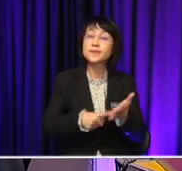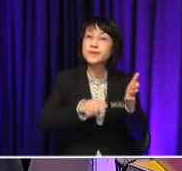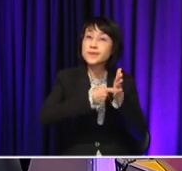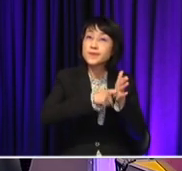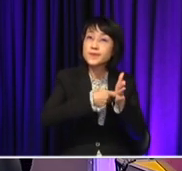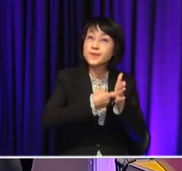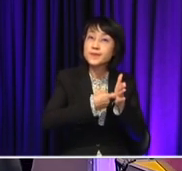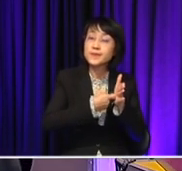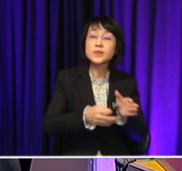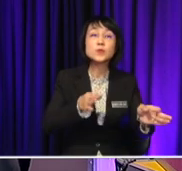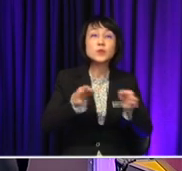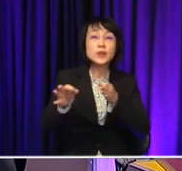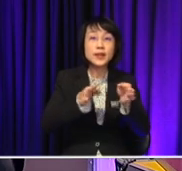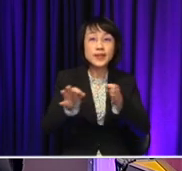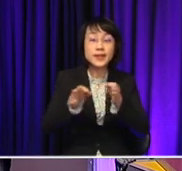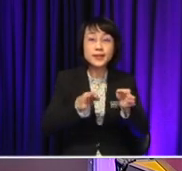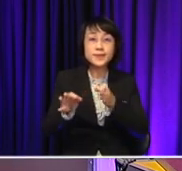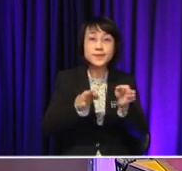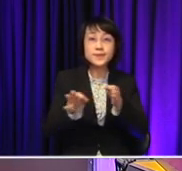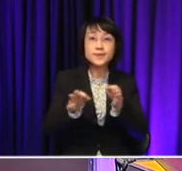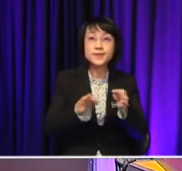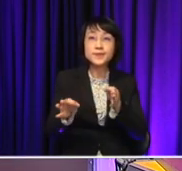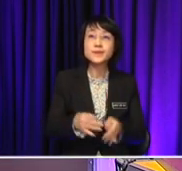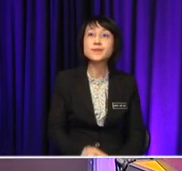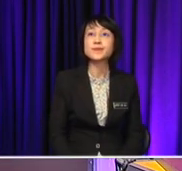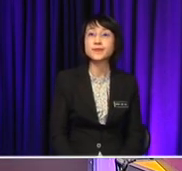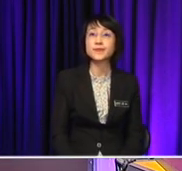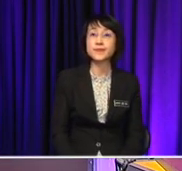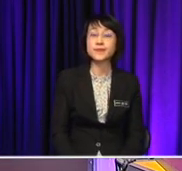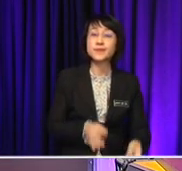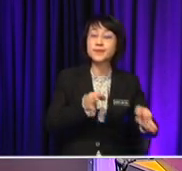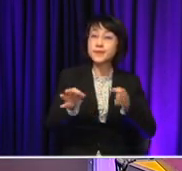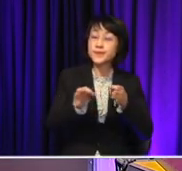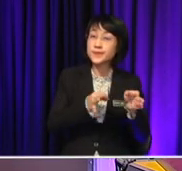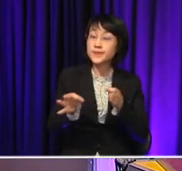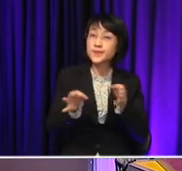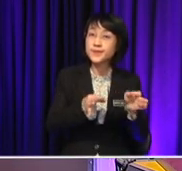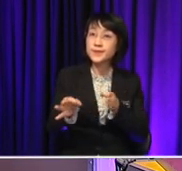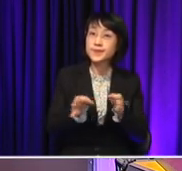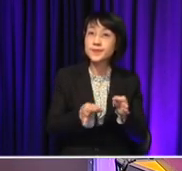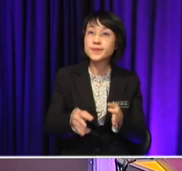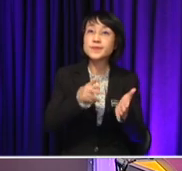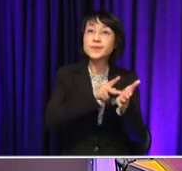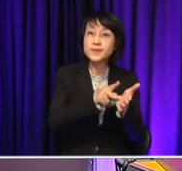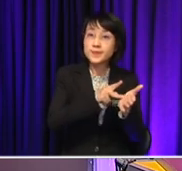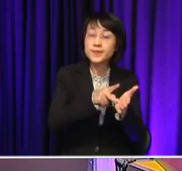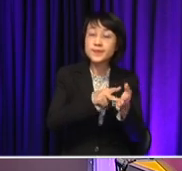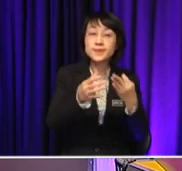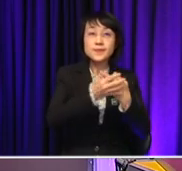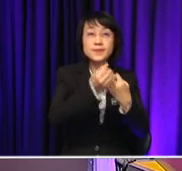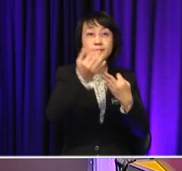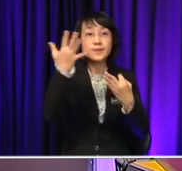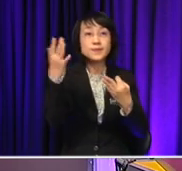Uraikan Oke Uraikan Oke Uraikan ah kesan fenomena